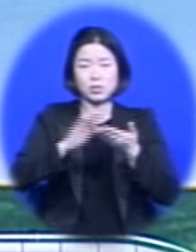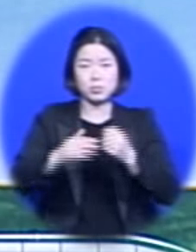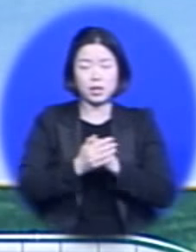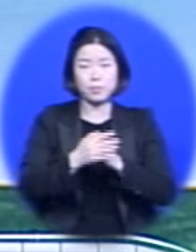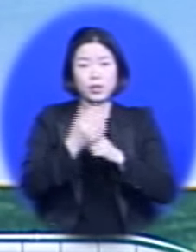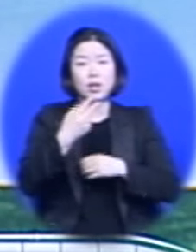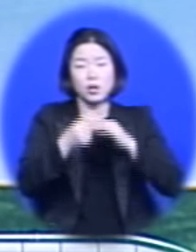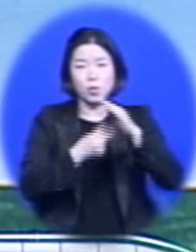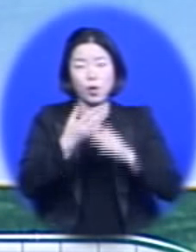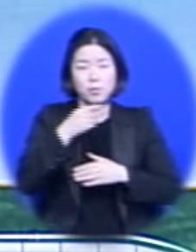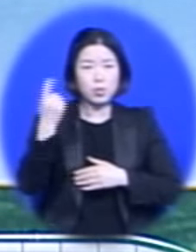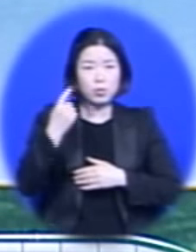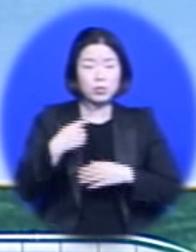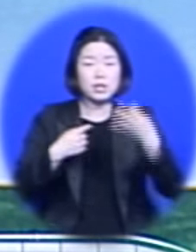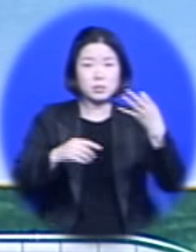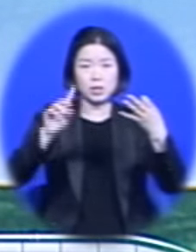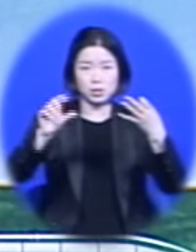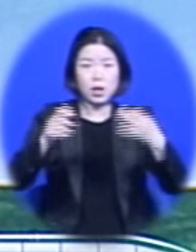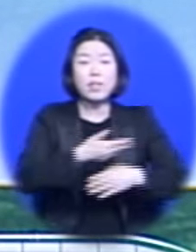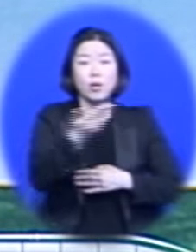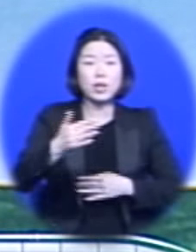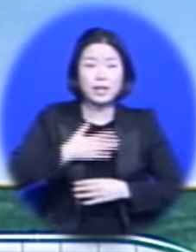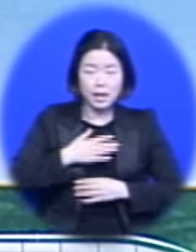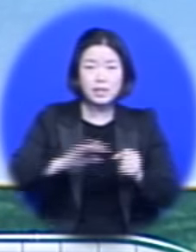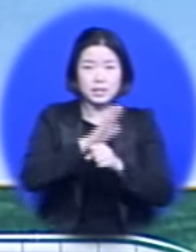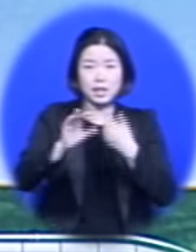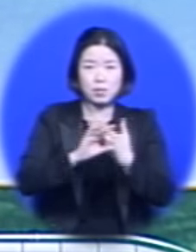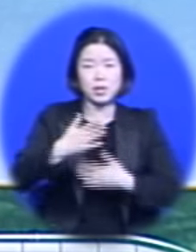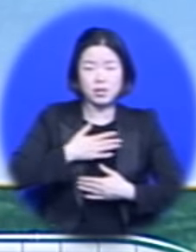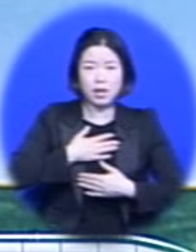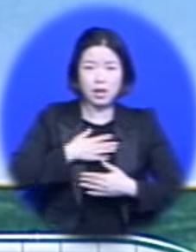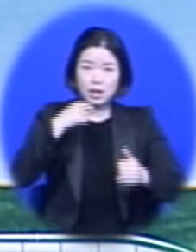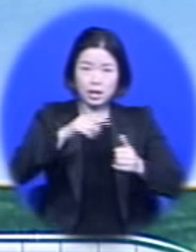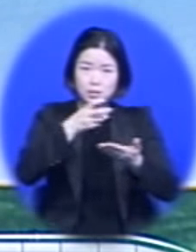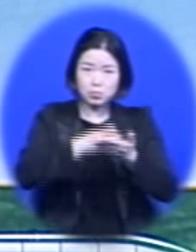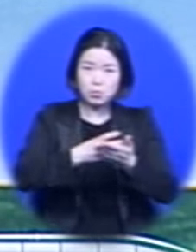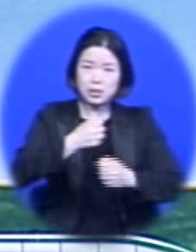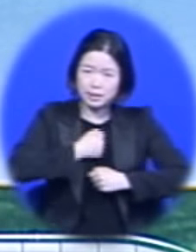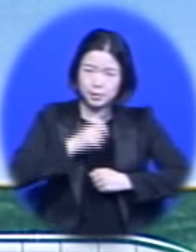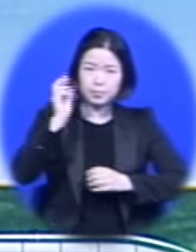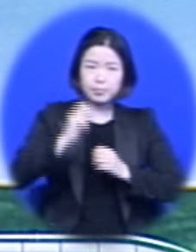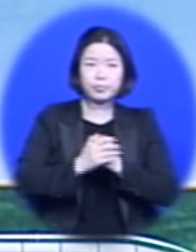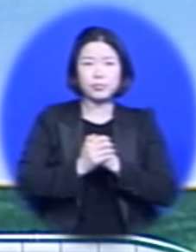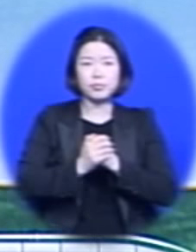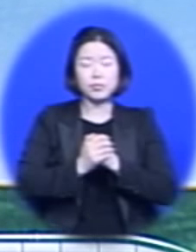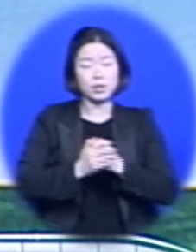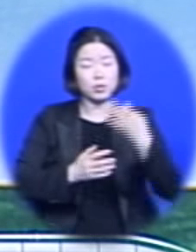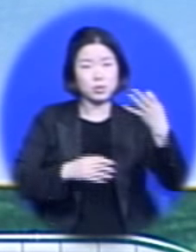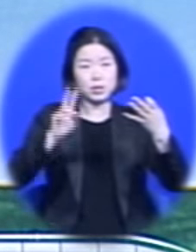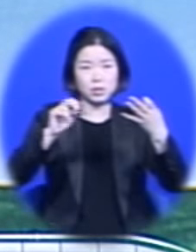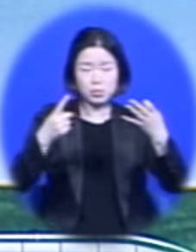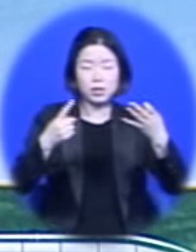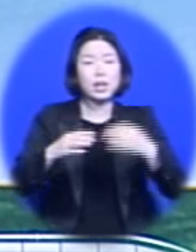요한복음 14장 15절에 너희가 나를 사랑하면 나의 계명을 지키리라. 요한복음 14장 21절에 나의